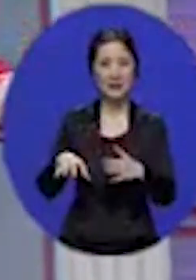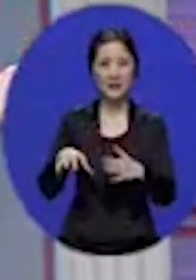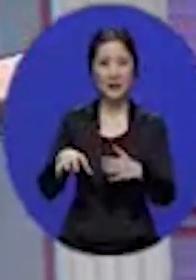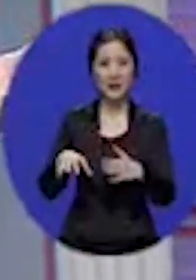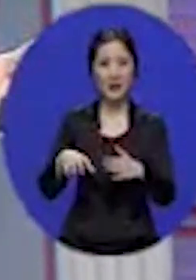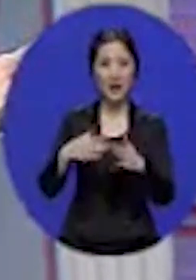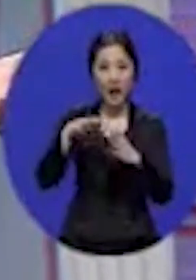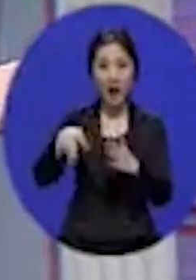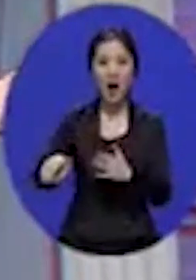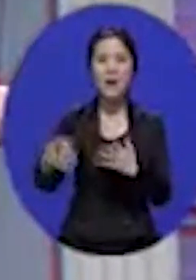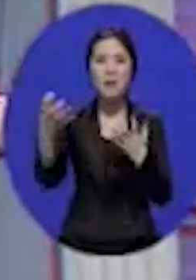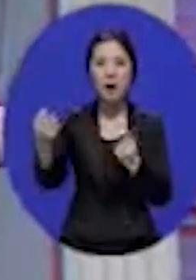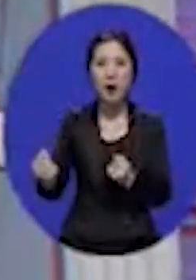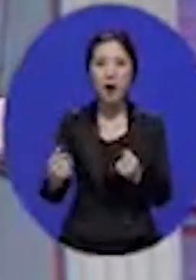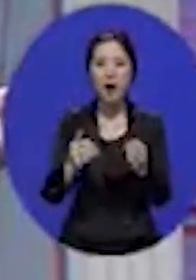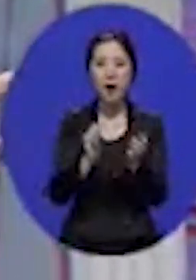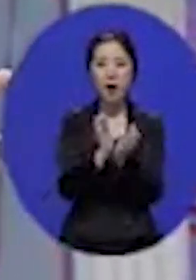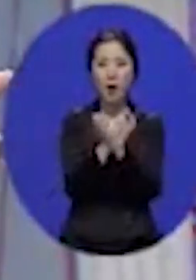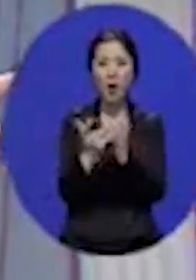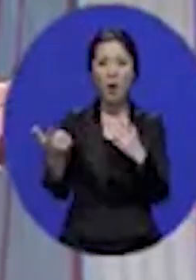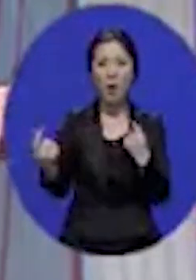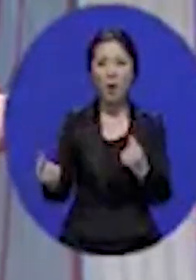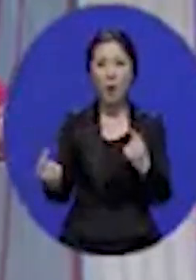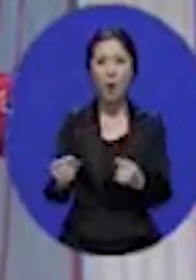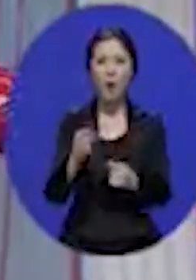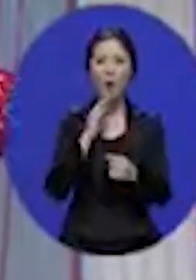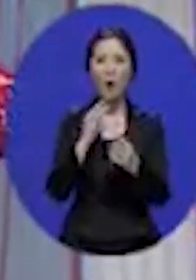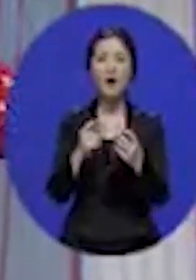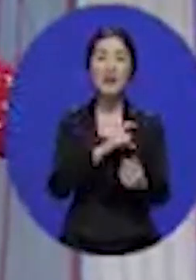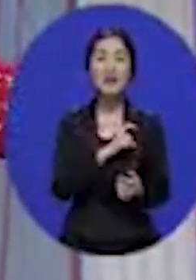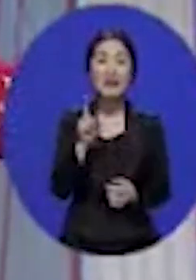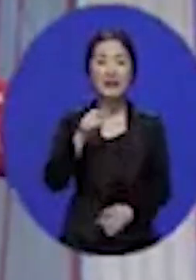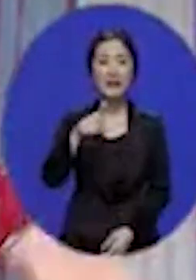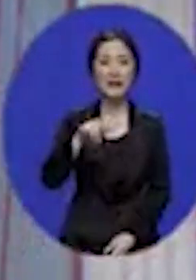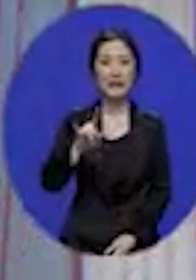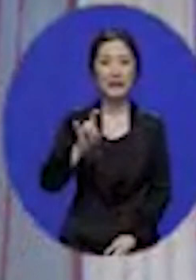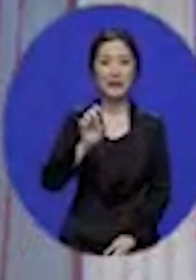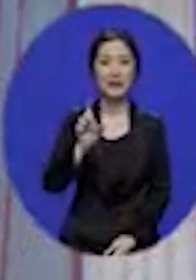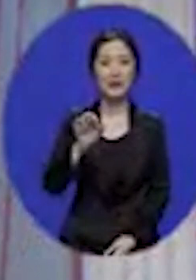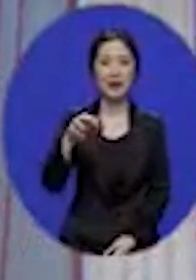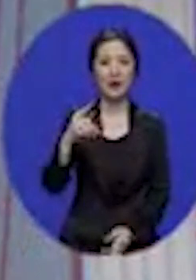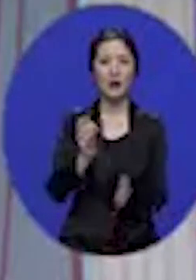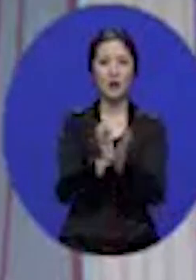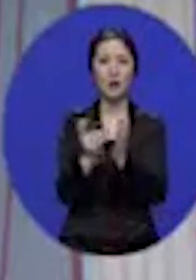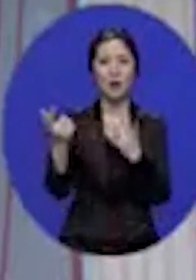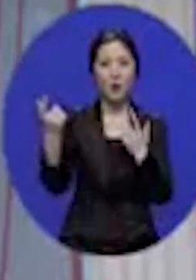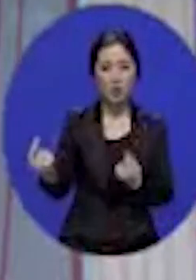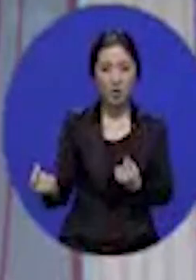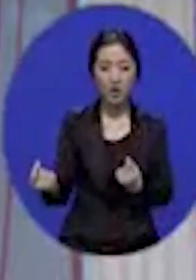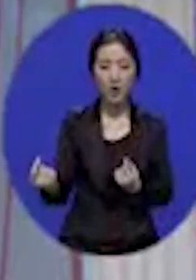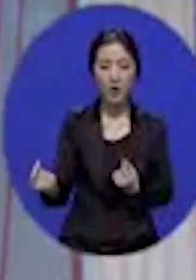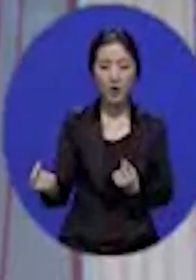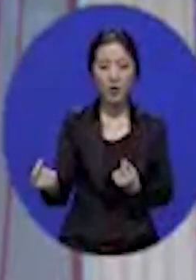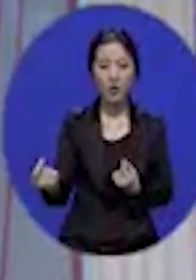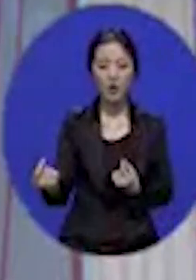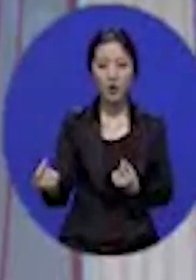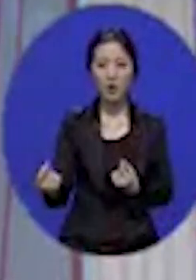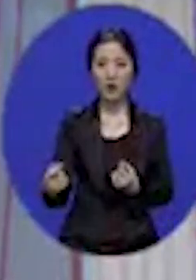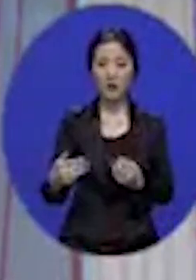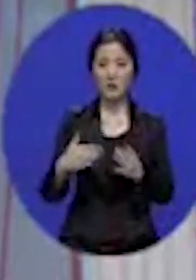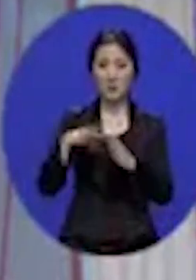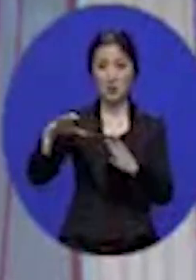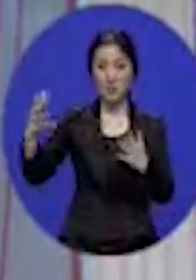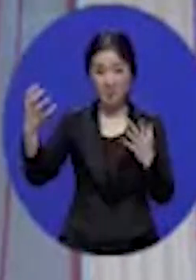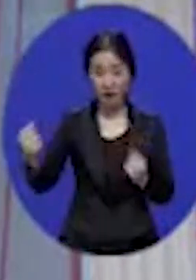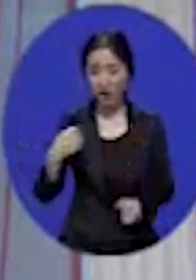많아. 개망초더라고 그 꽃. 개망초라는 꽃 하얀색 꽃 있잖아요. 그래서 제가 그때 뒤통수를 어져먹은 것 같았어요. 내